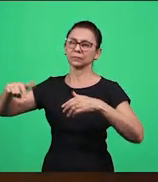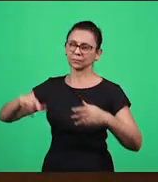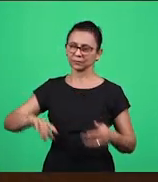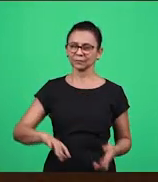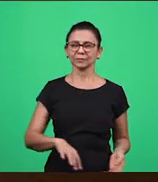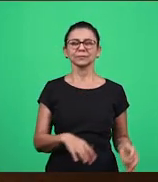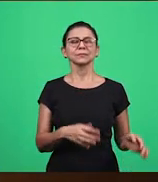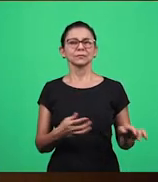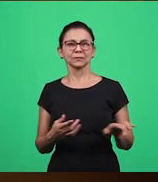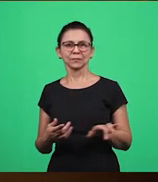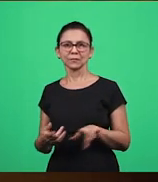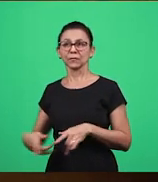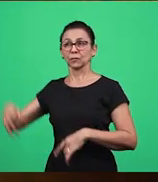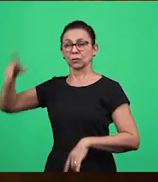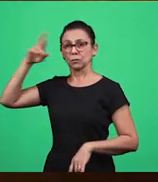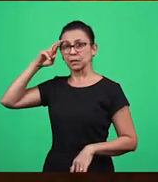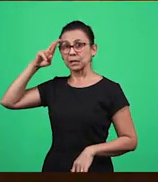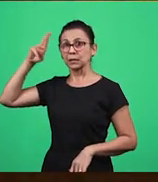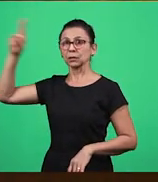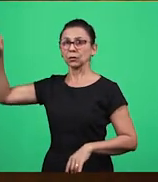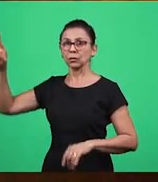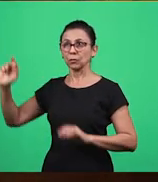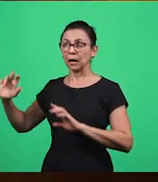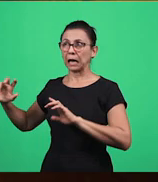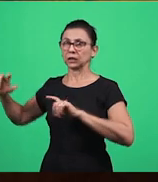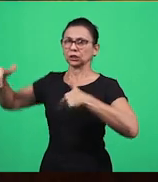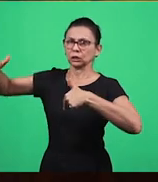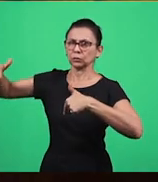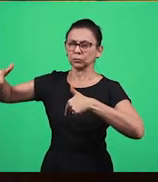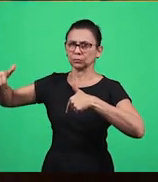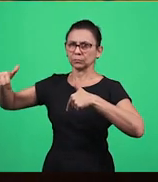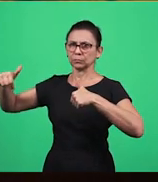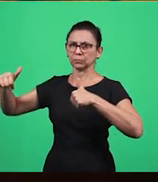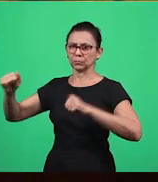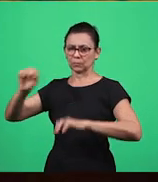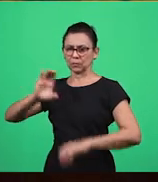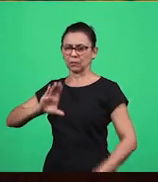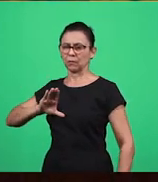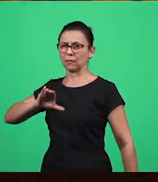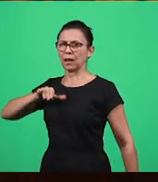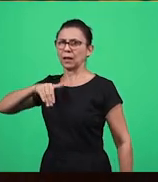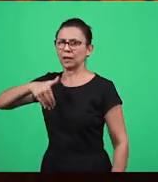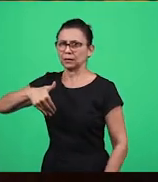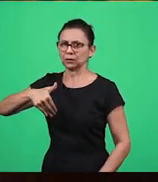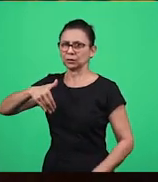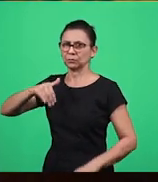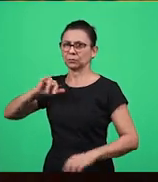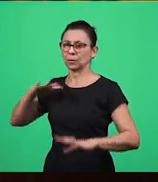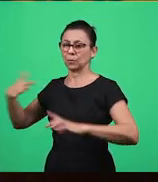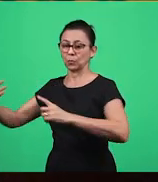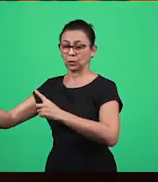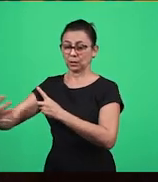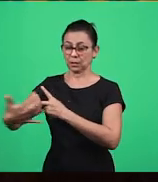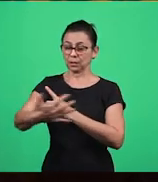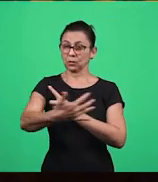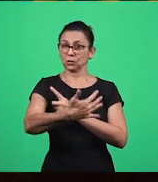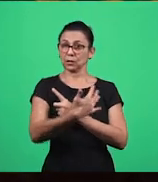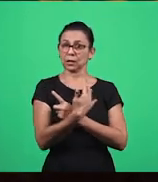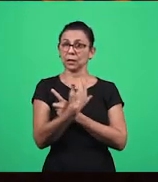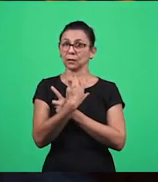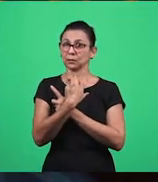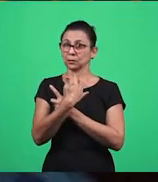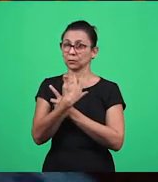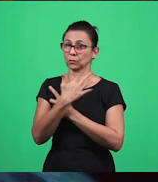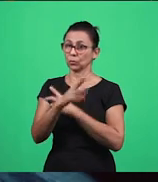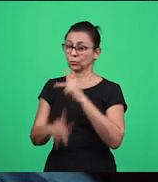Бог поднялся. Бог поднялся, как храбрец, чтобы